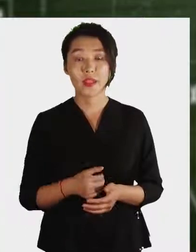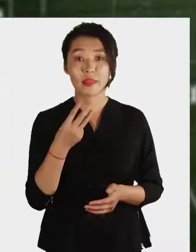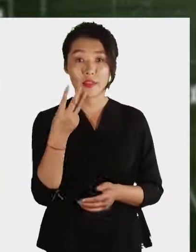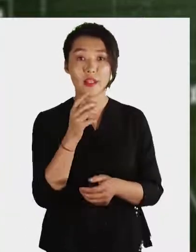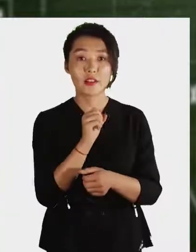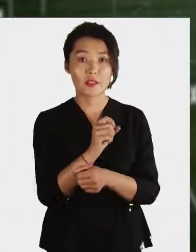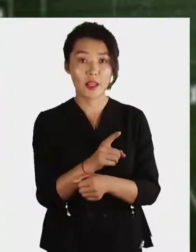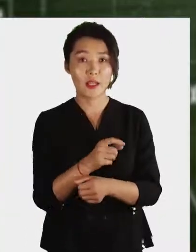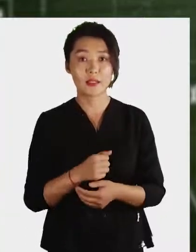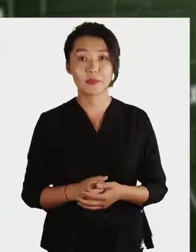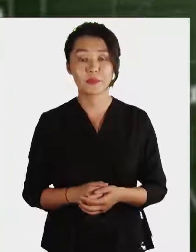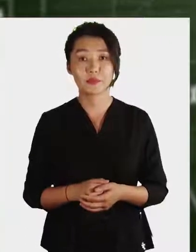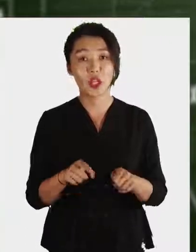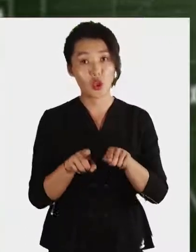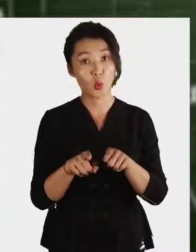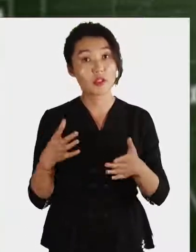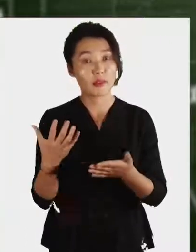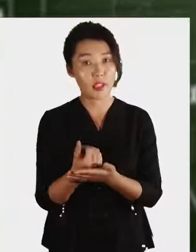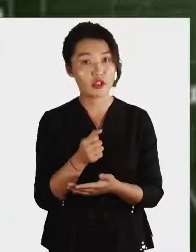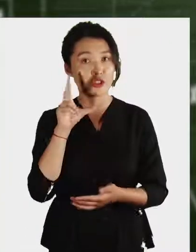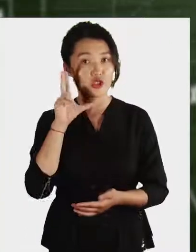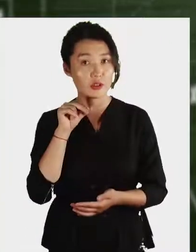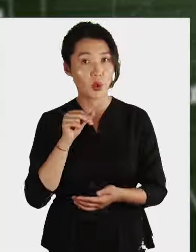Третье задание. Тоже найдите число.